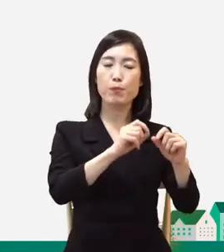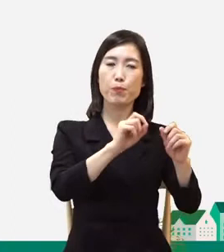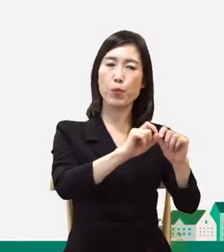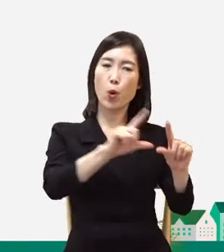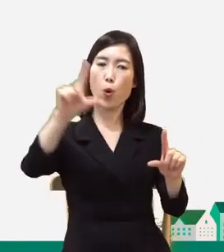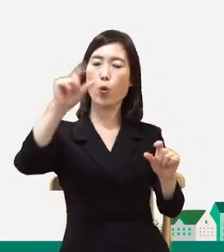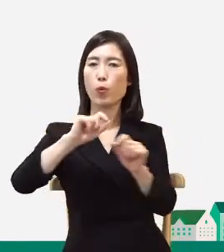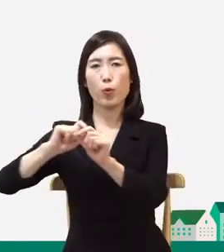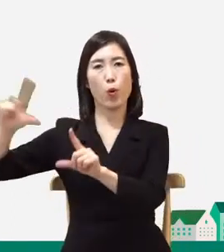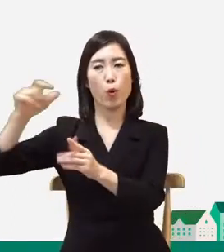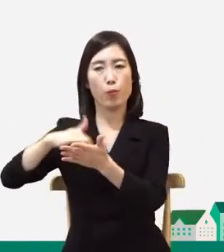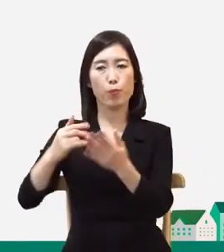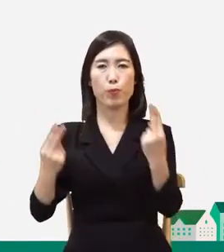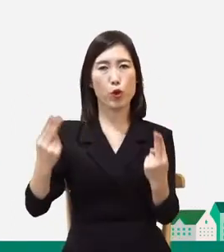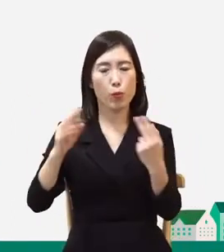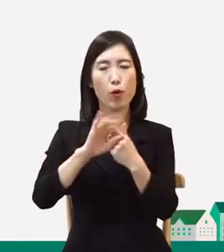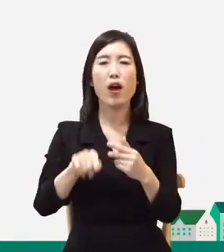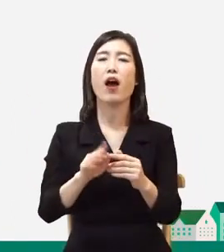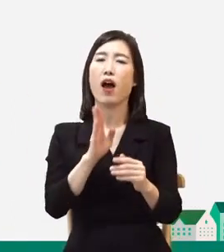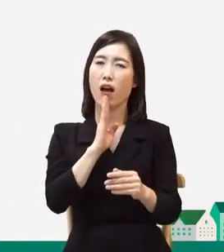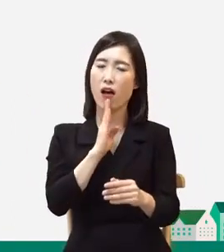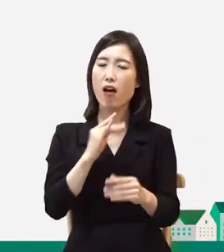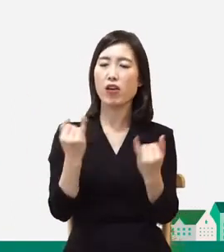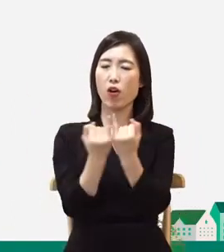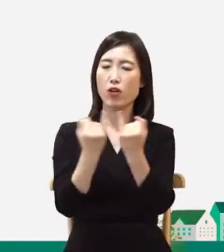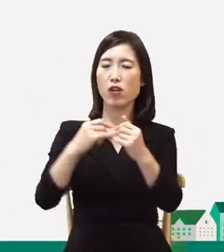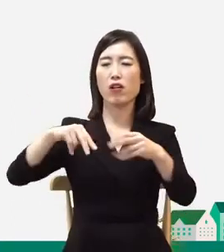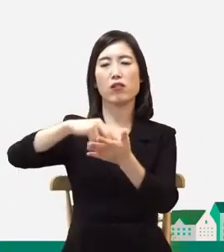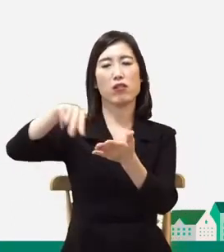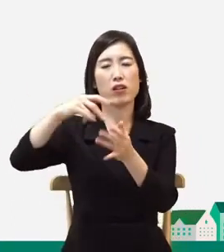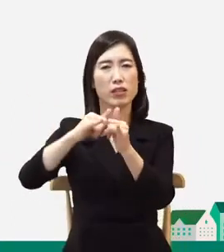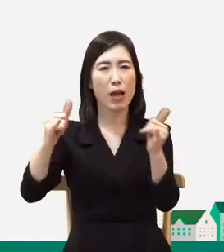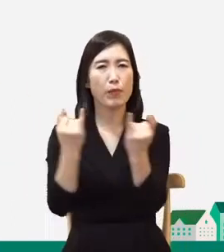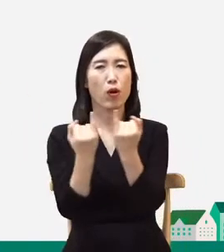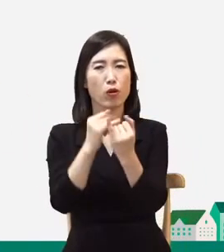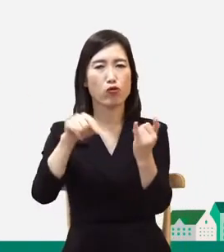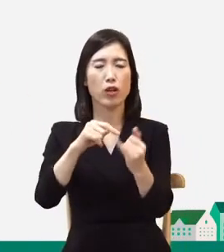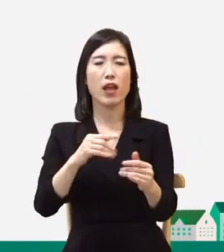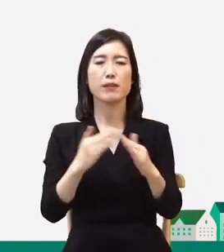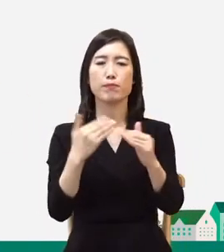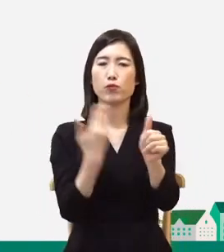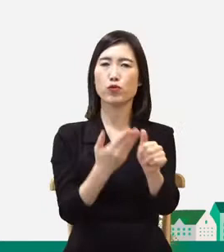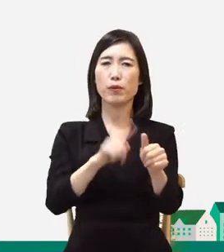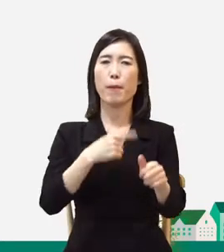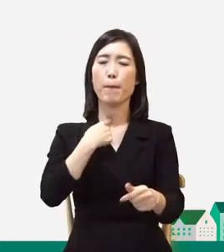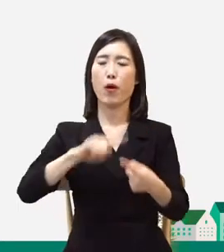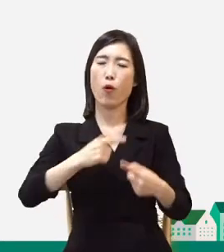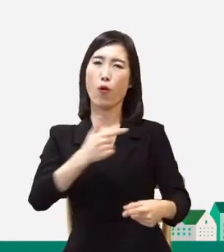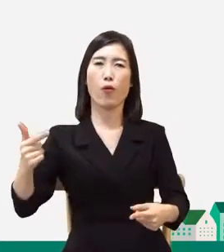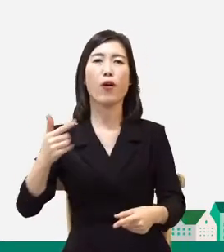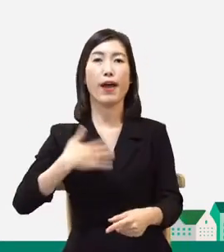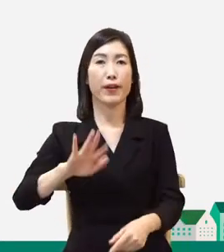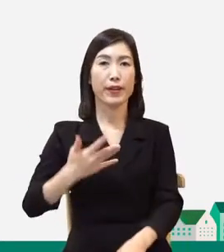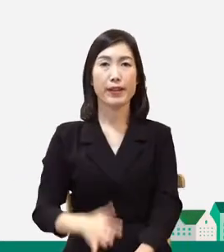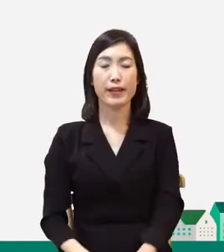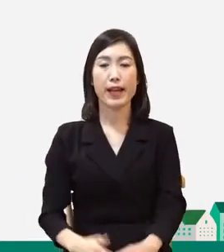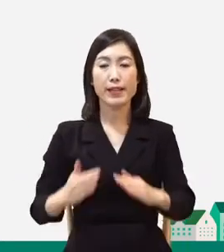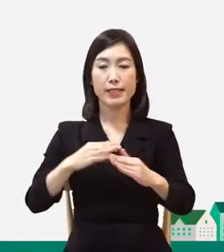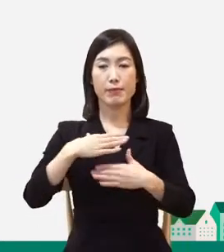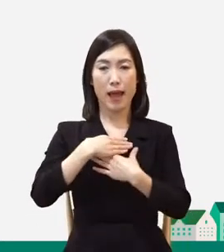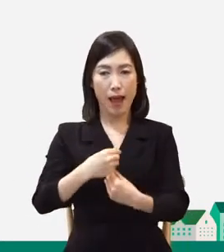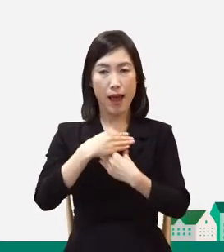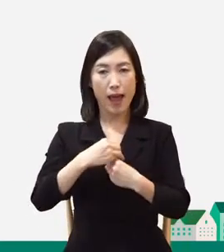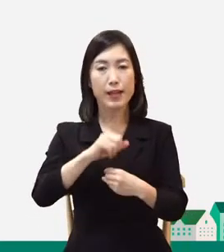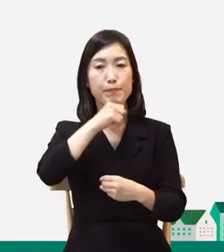때 지원주택 사업이 여성 노숙인에게 긍정적으로 평가되고 있다고 판단됩니다. 지원주택 주거 안정성